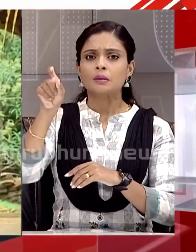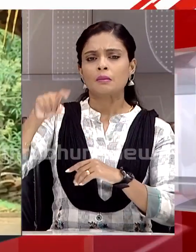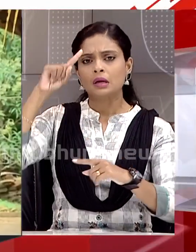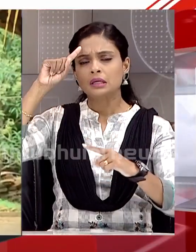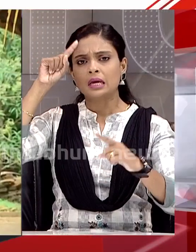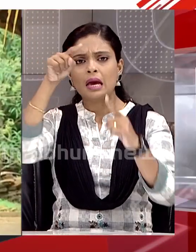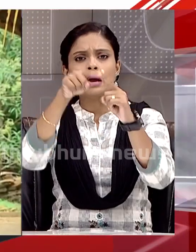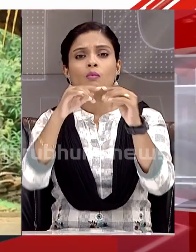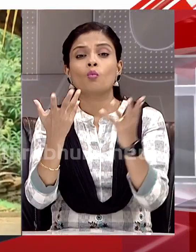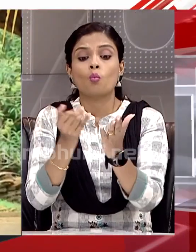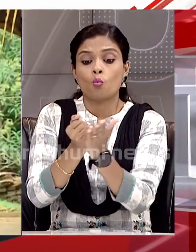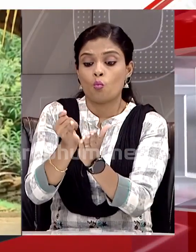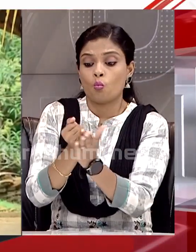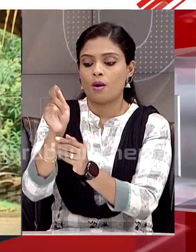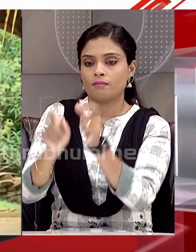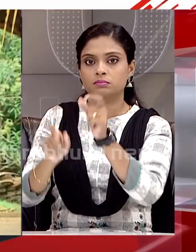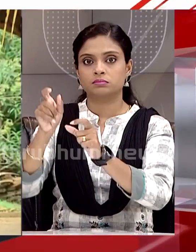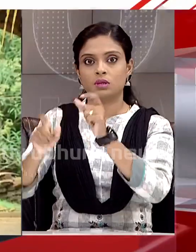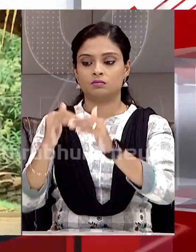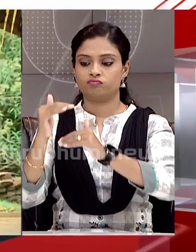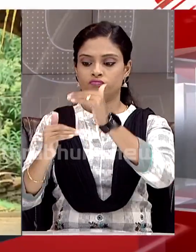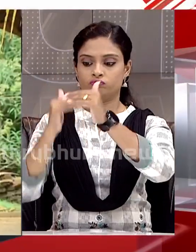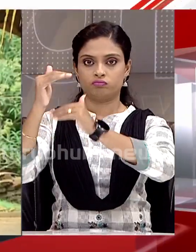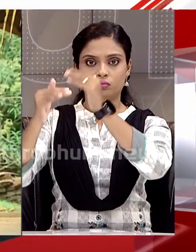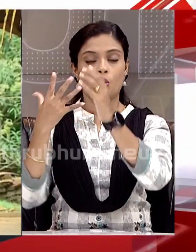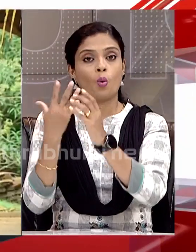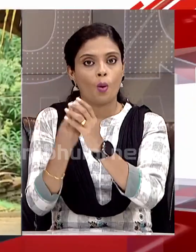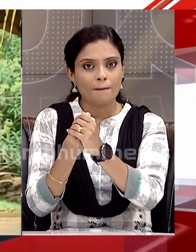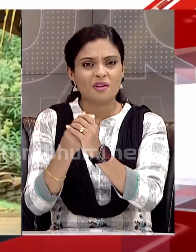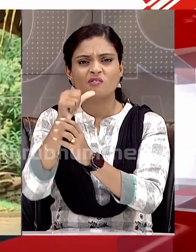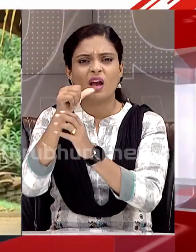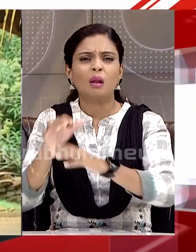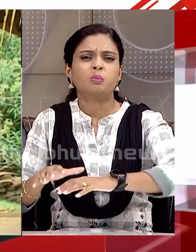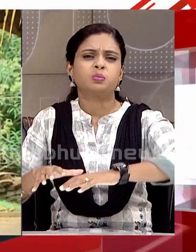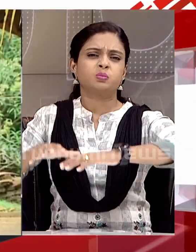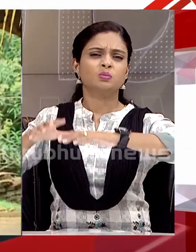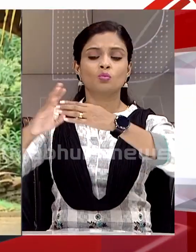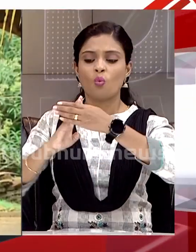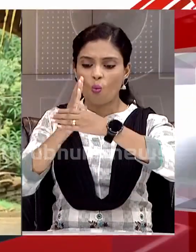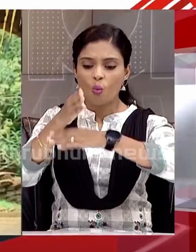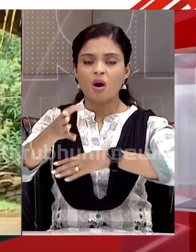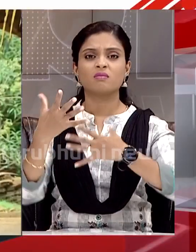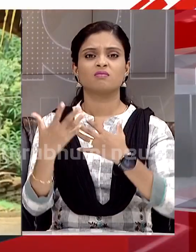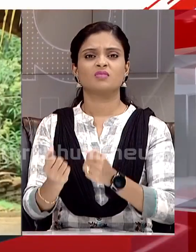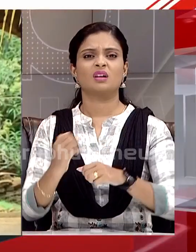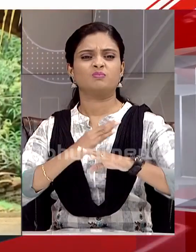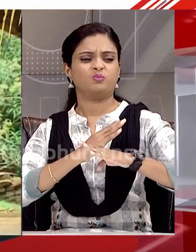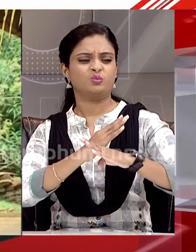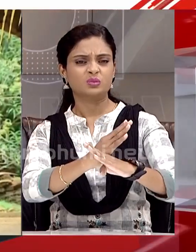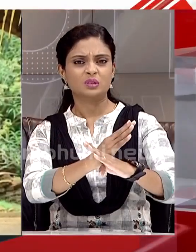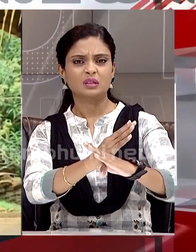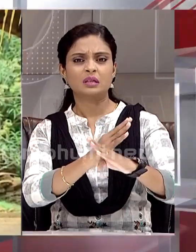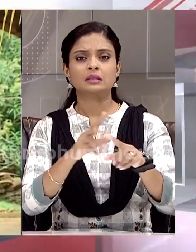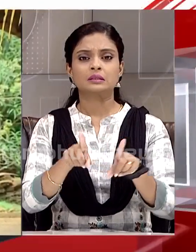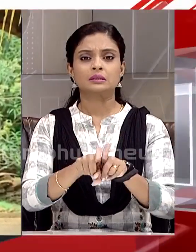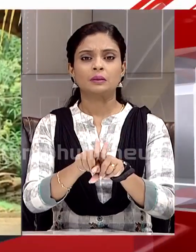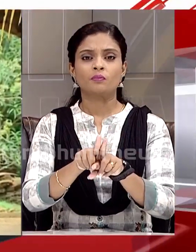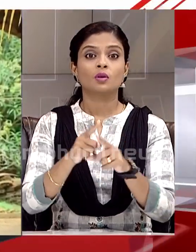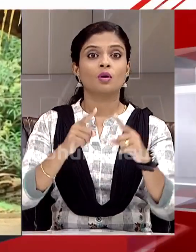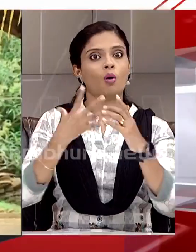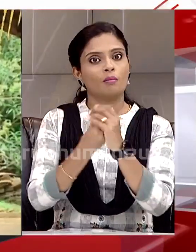കൃഷിക്കാരുടെ ഉന്നമനം, അതുകൂടാതെ കുട്ടനാട്ടിൻ്റെ ഈ വെള്ളപ്പൊക്ക അതിജീവനം, ഈ മടവീഴ്ച, അല്ലെങ്കിൽ ഈ പറഞ്ഞ പോലെ